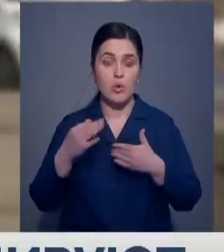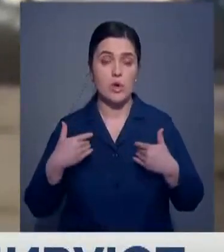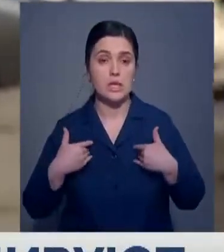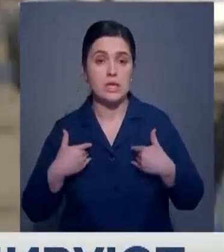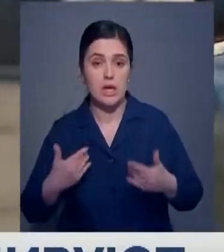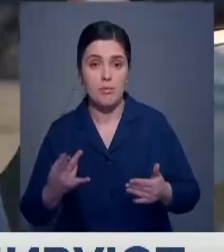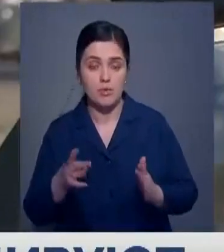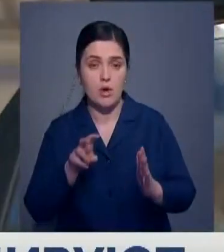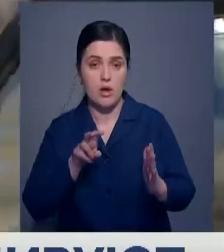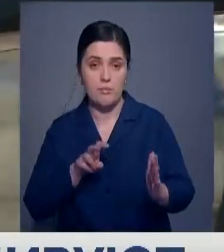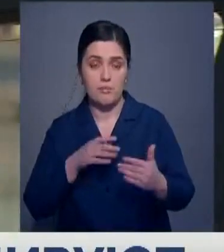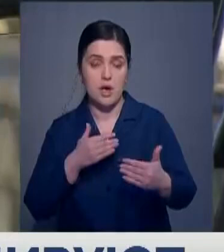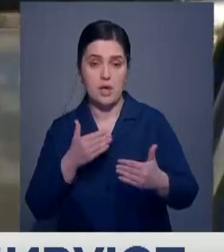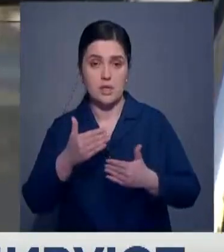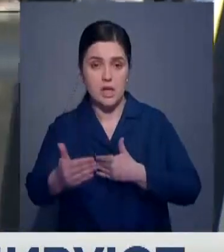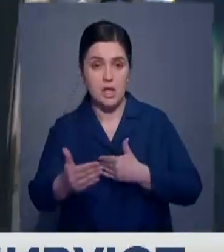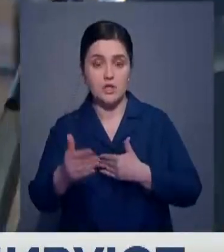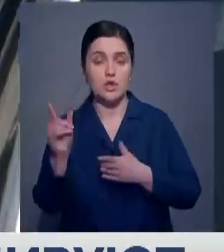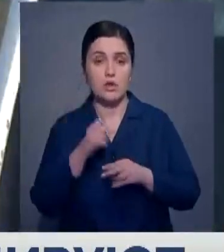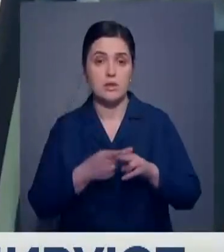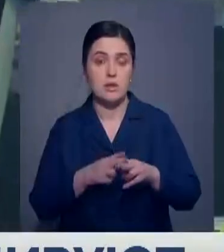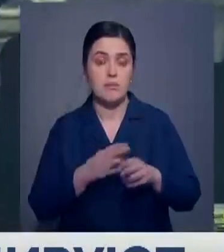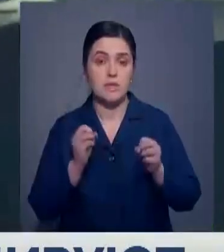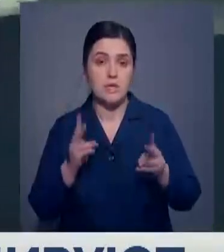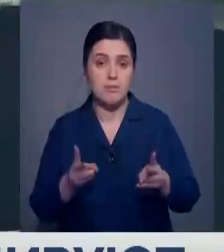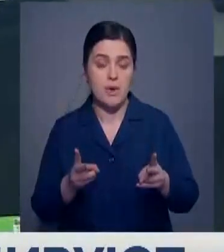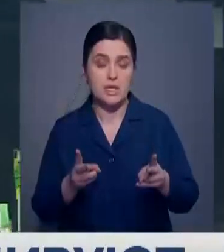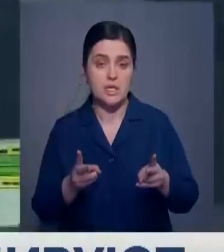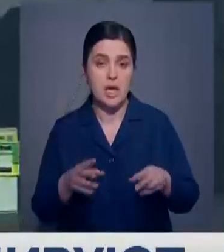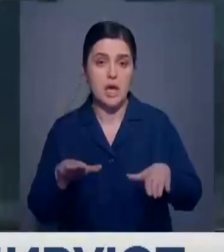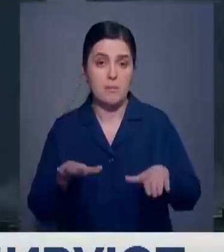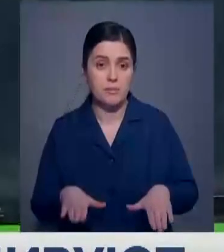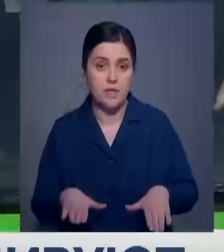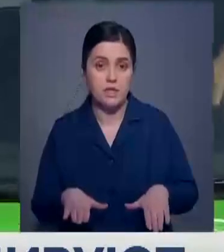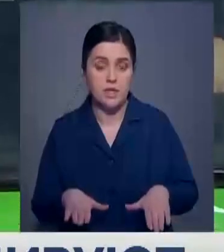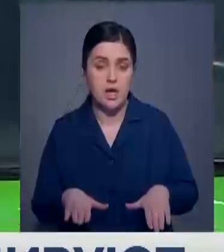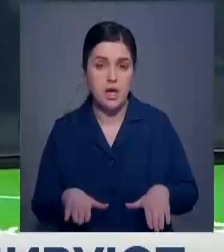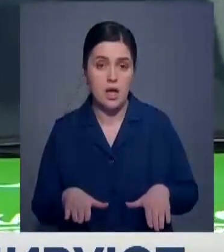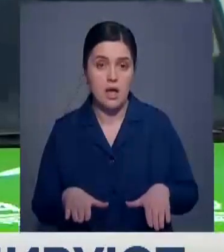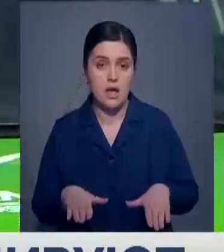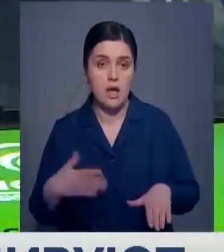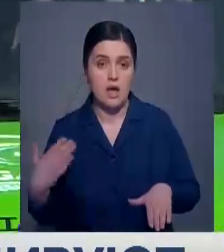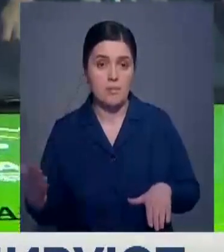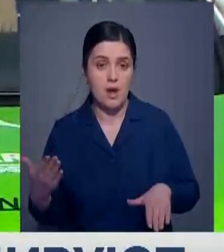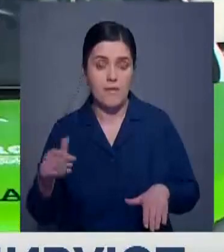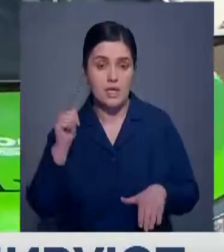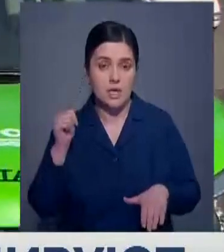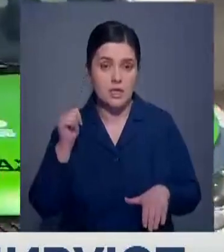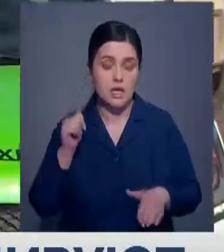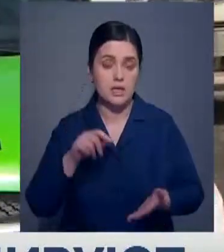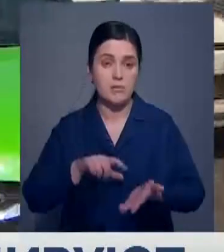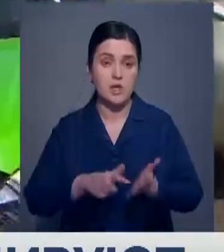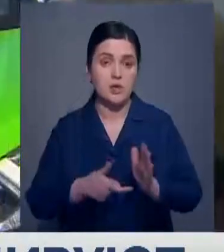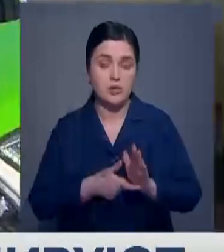садиться от водителя как можно дальше, потому что самое безопасное место сейчас – это правое на заднем ряду. Ну и, конечно,